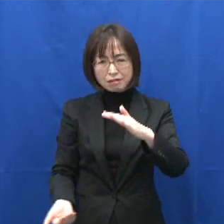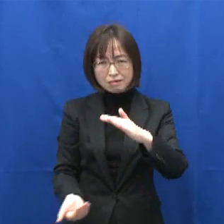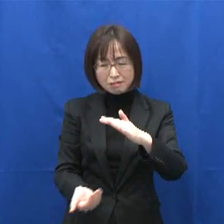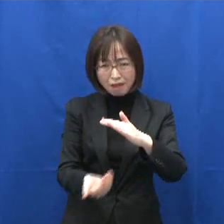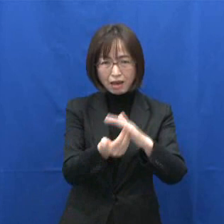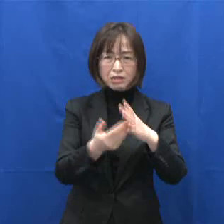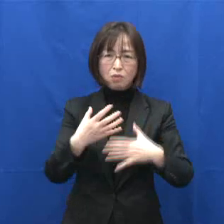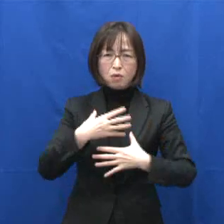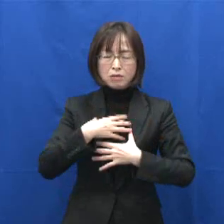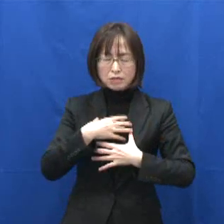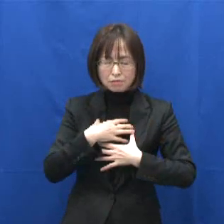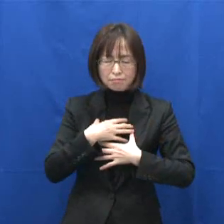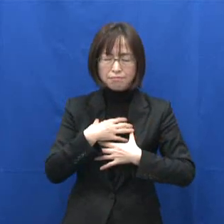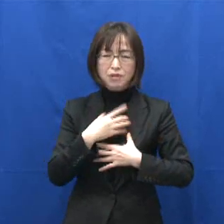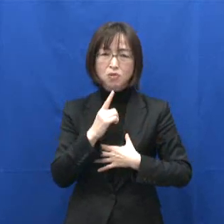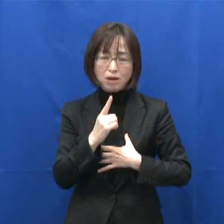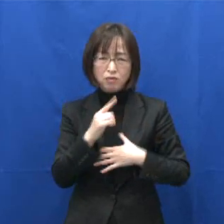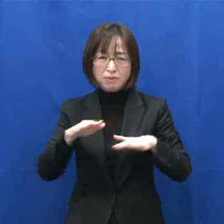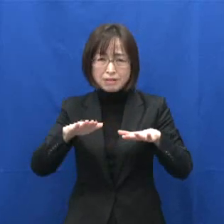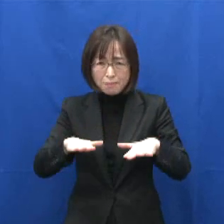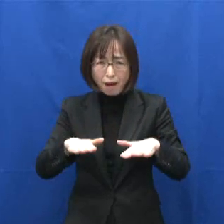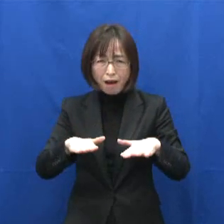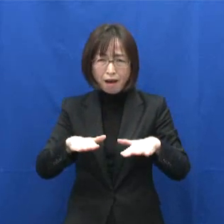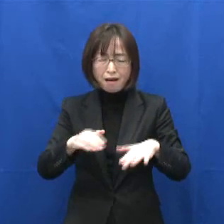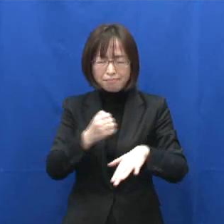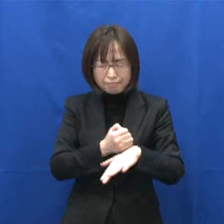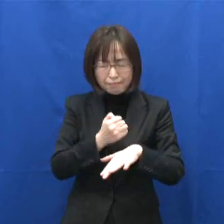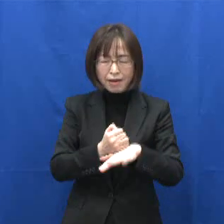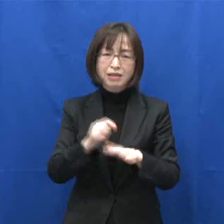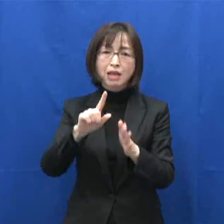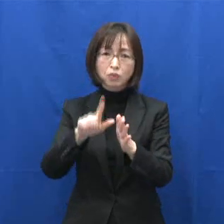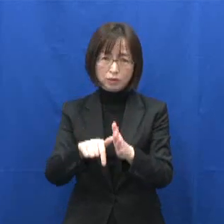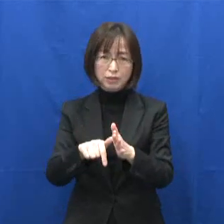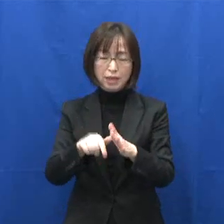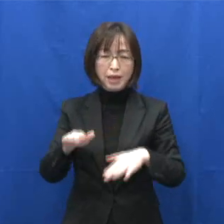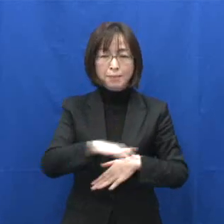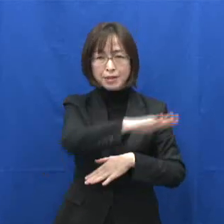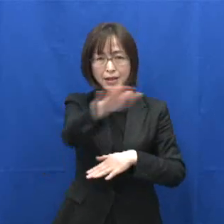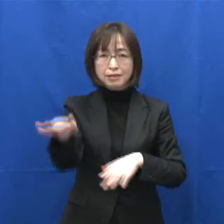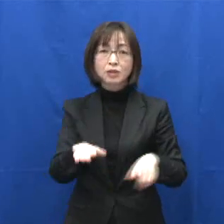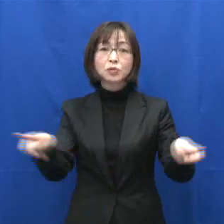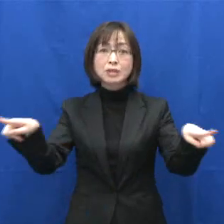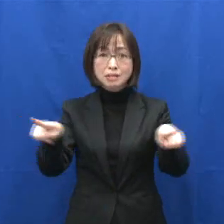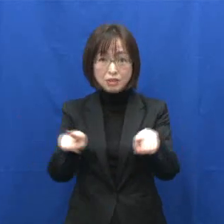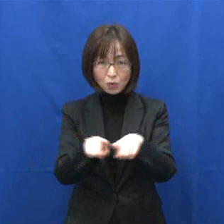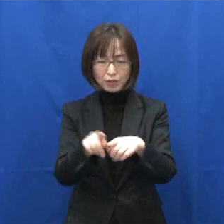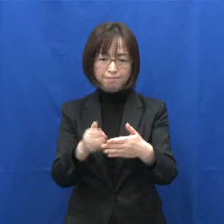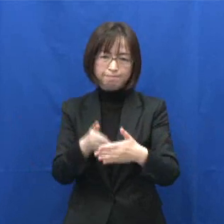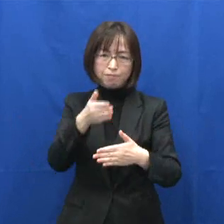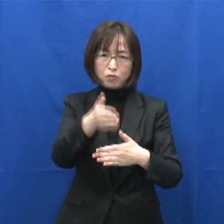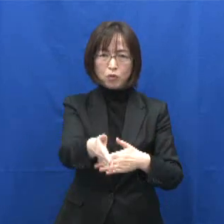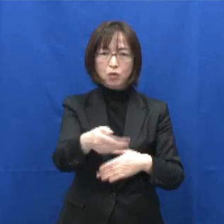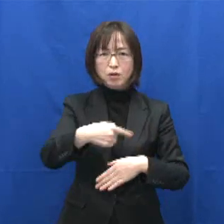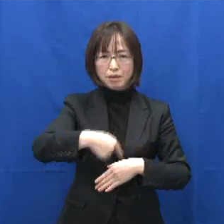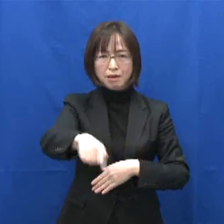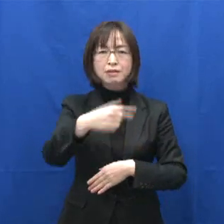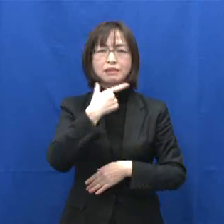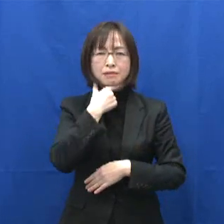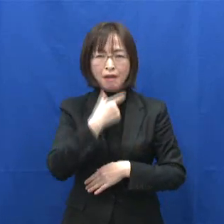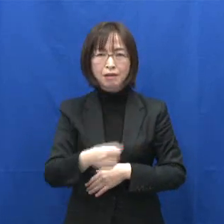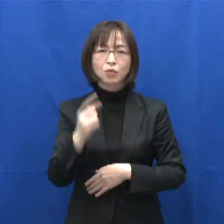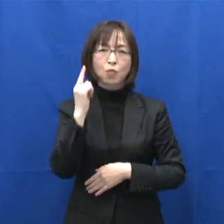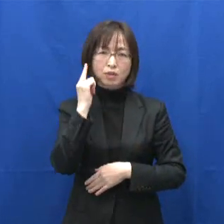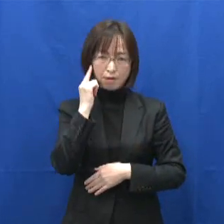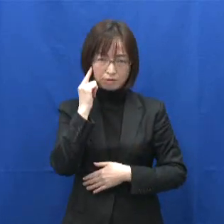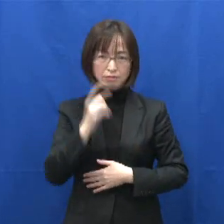われ、危機とも言われるこの難局を、どうか皆さんとご一緒に乗り越えて参りたいと思